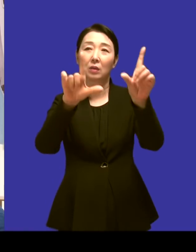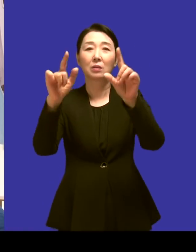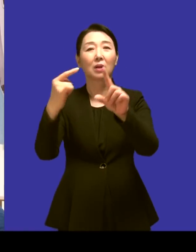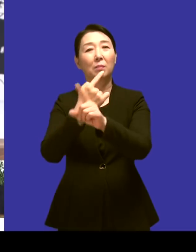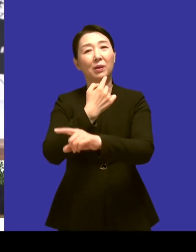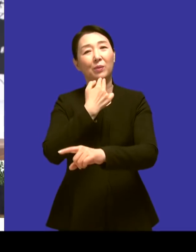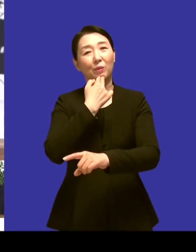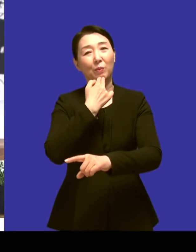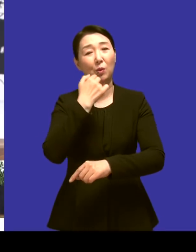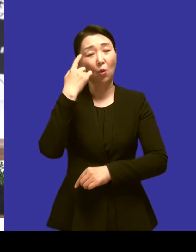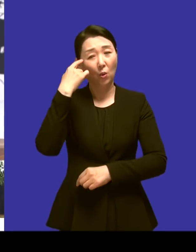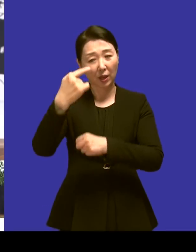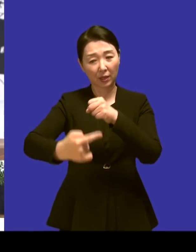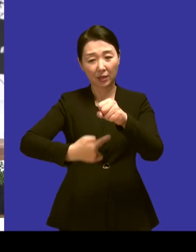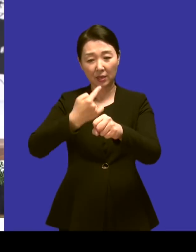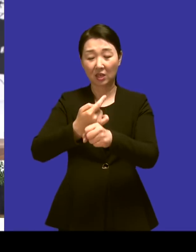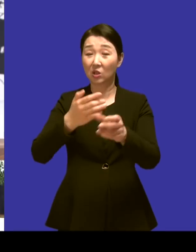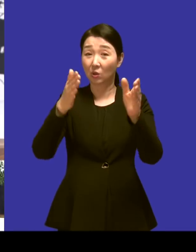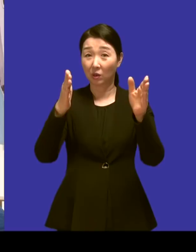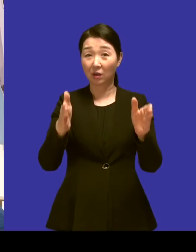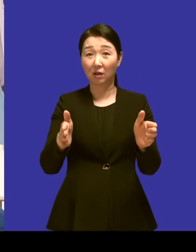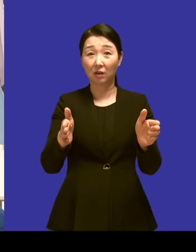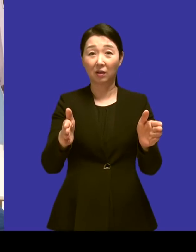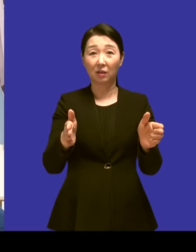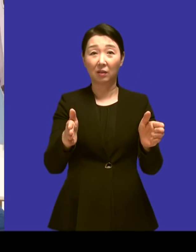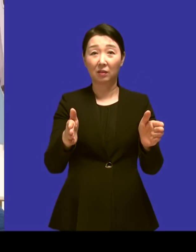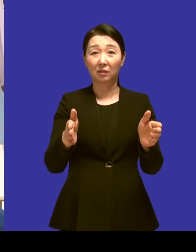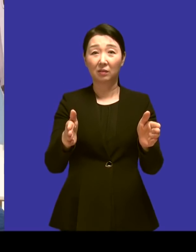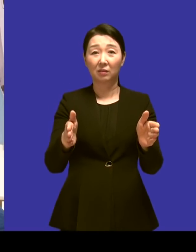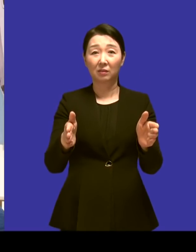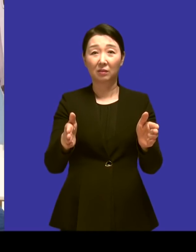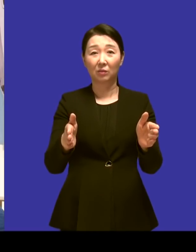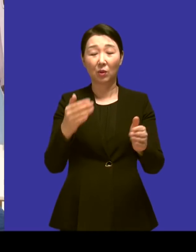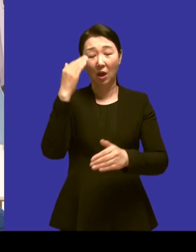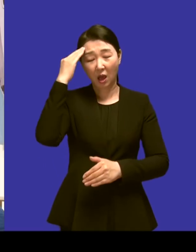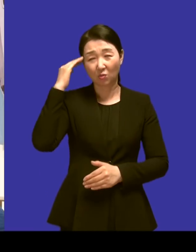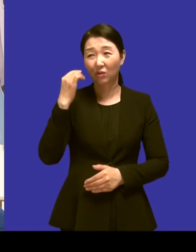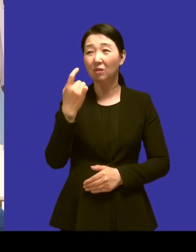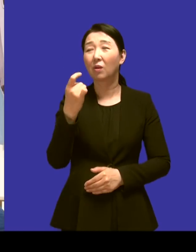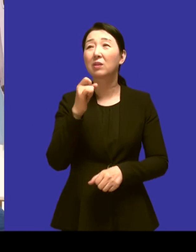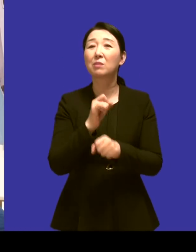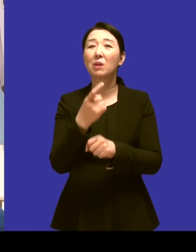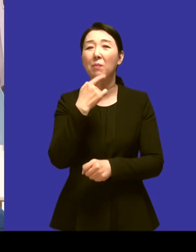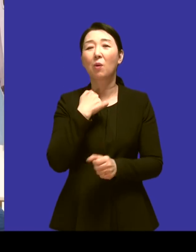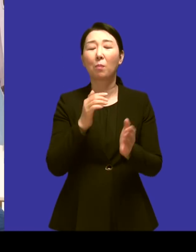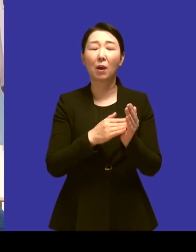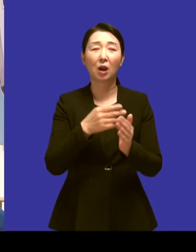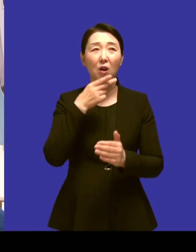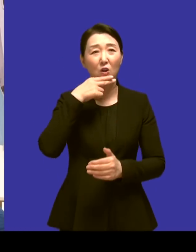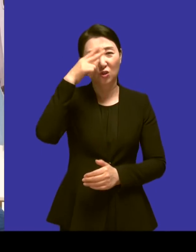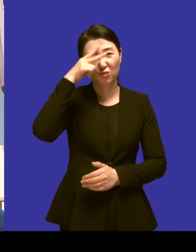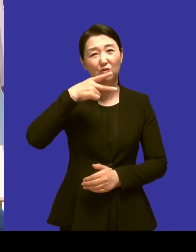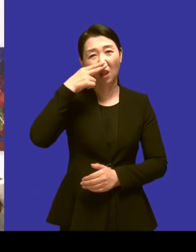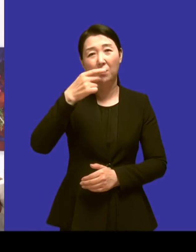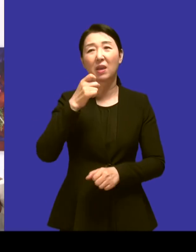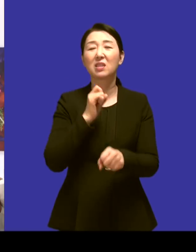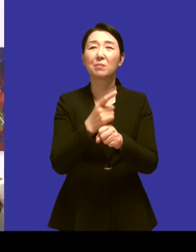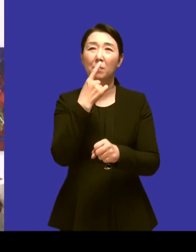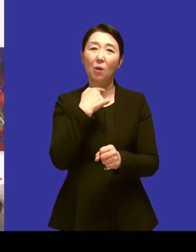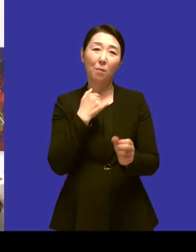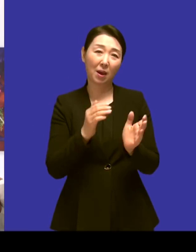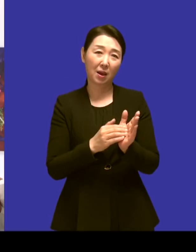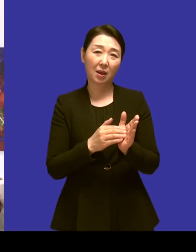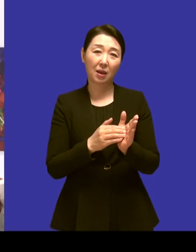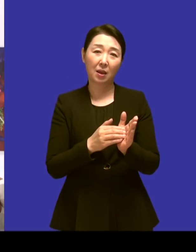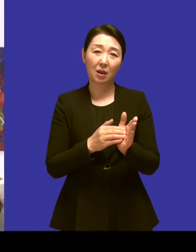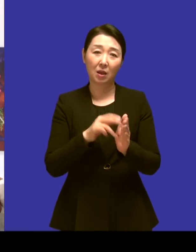바뀌지는 않았어요. 첫 1년 동안 엄청 한국에서 배워왔잖아요. 이제 네. 술이랑 담배랑 것도 배워오고 네. 그러니까